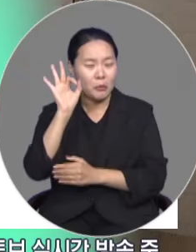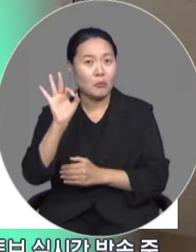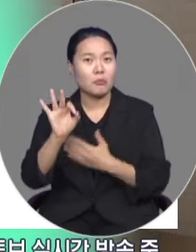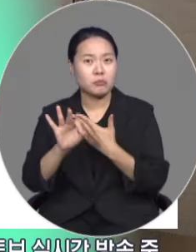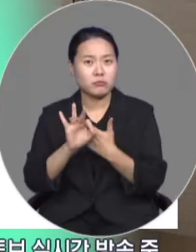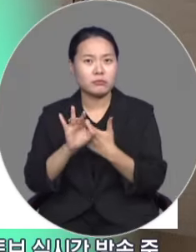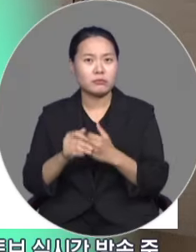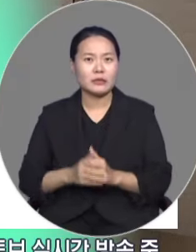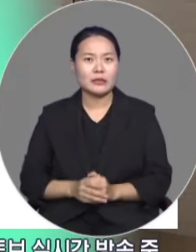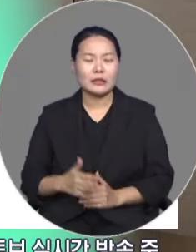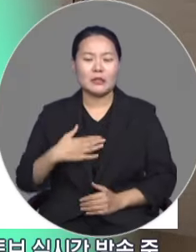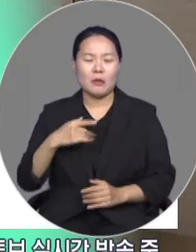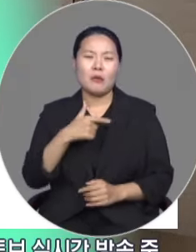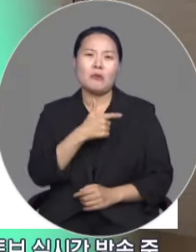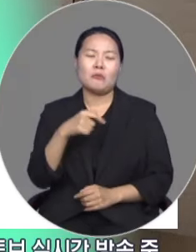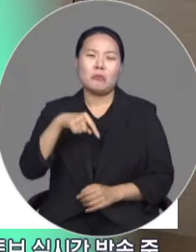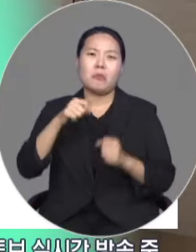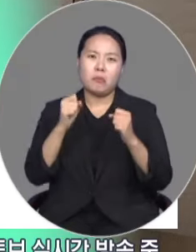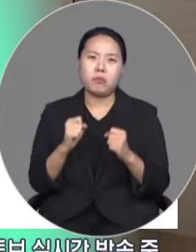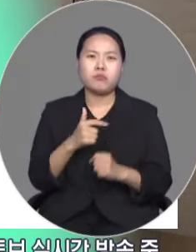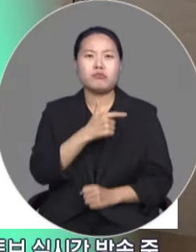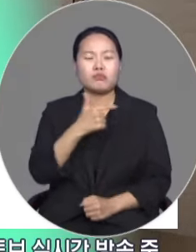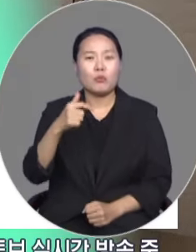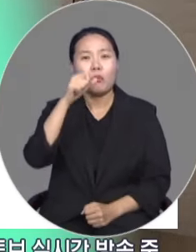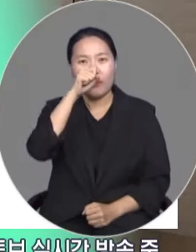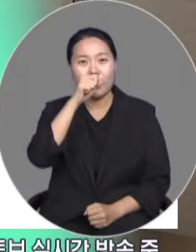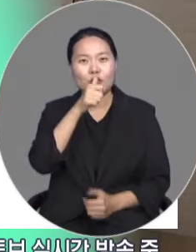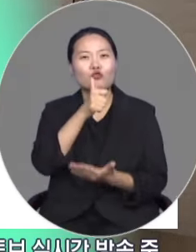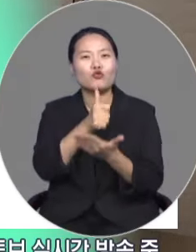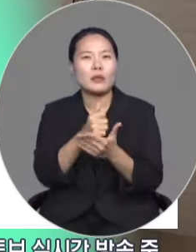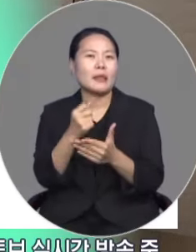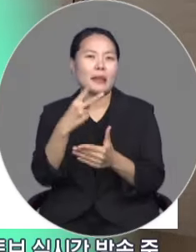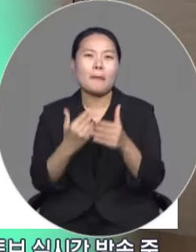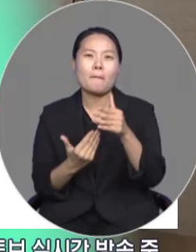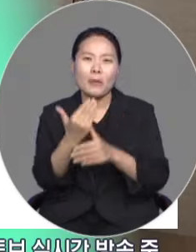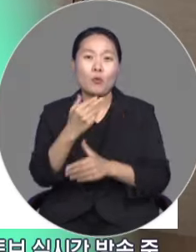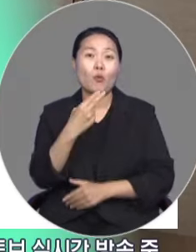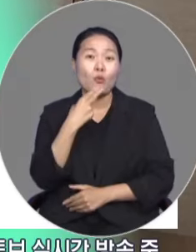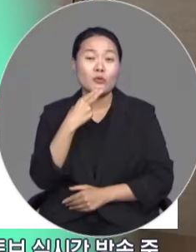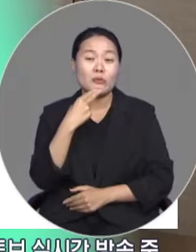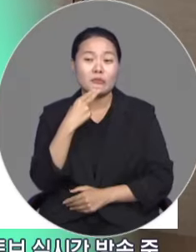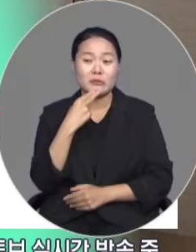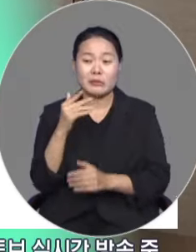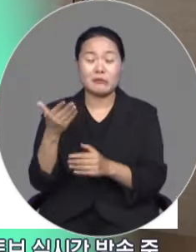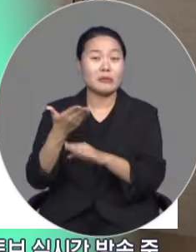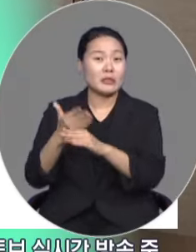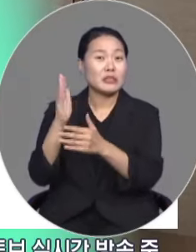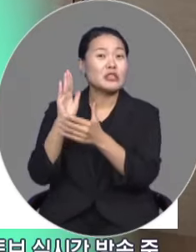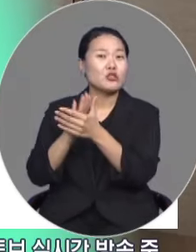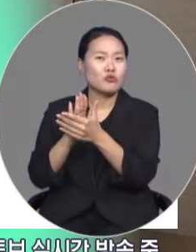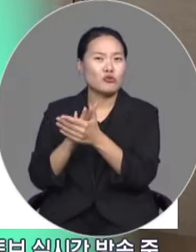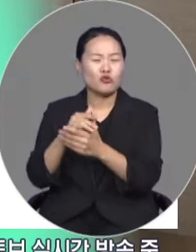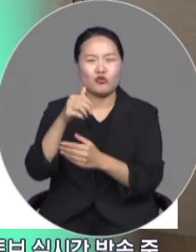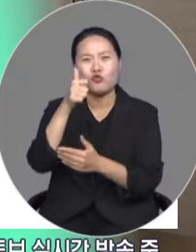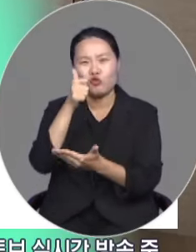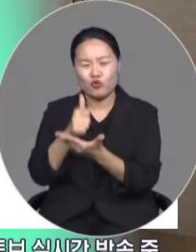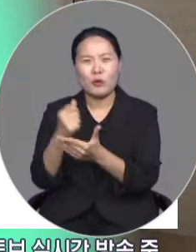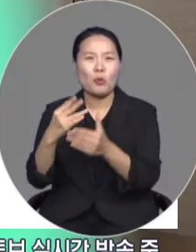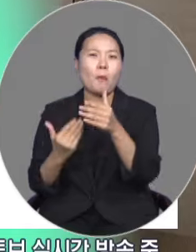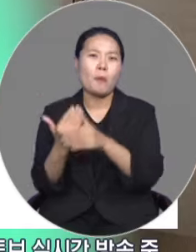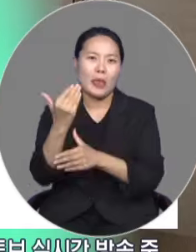들어보면 저희는 여기 있어서 뭐 다시 비행을 할 수가 없는데 다시 대부분 비행을 해서 또 재판을 받는 애들이